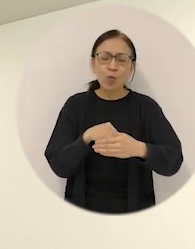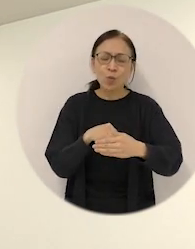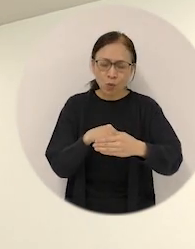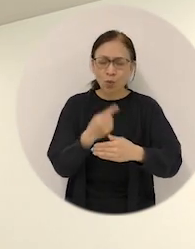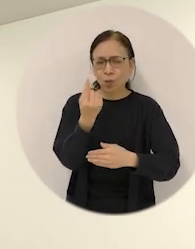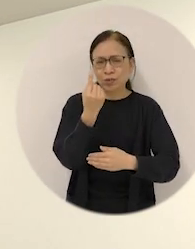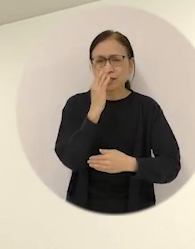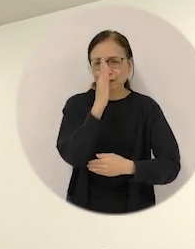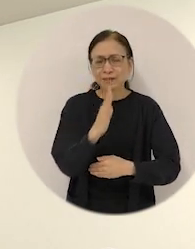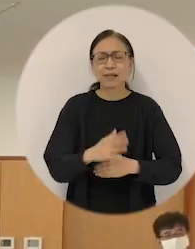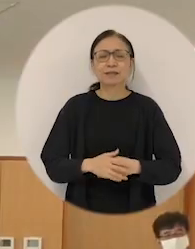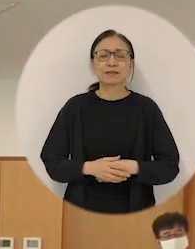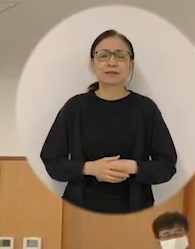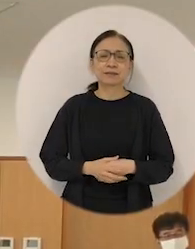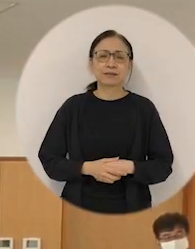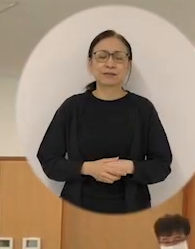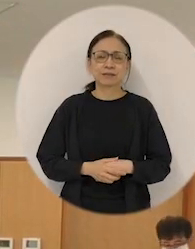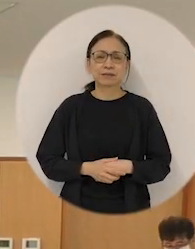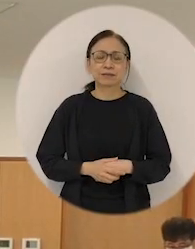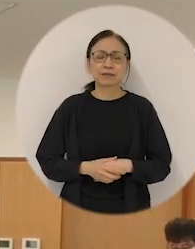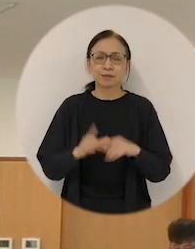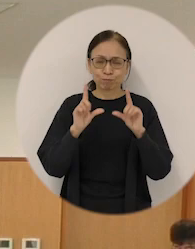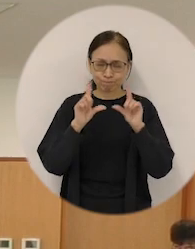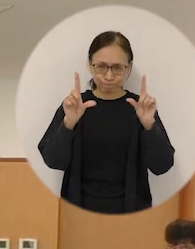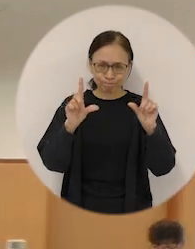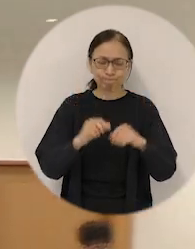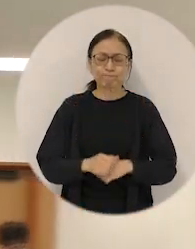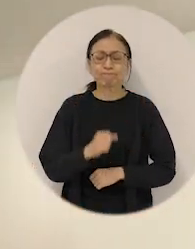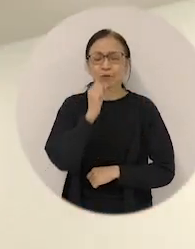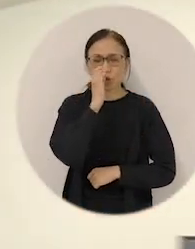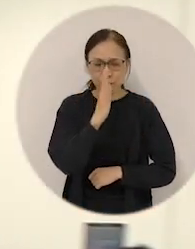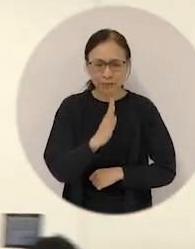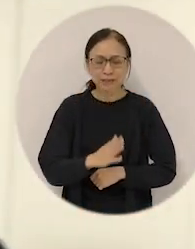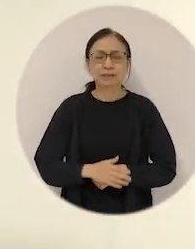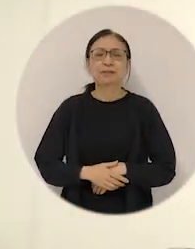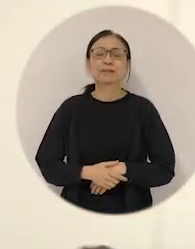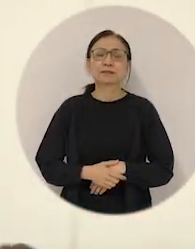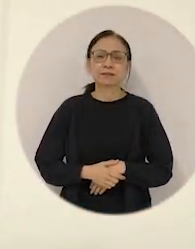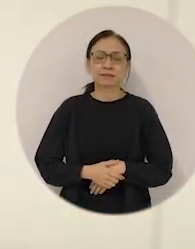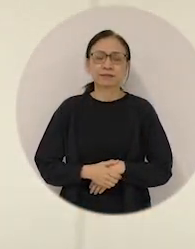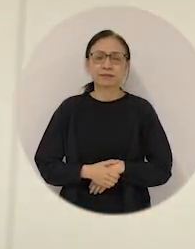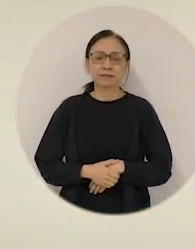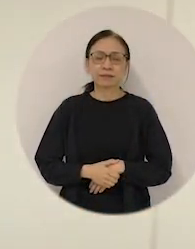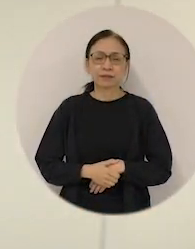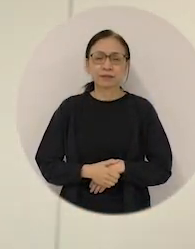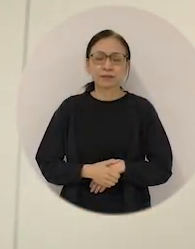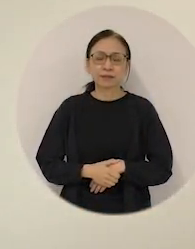と思います。 教育部長の角田と申します。よろしくお願いいたします。